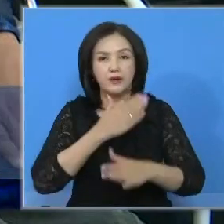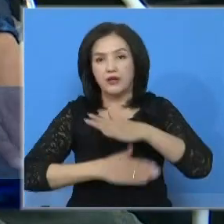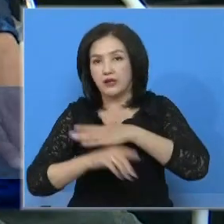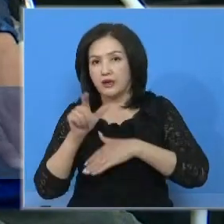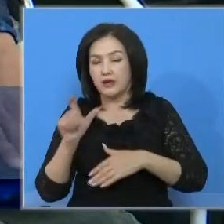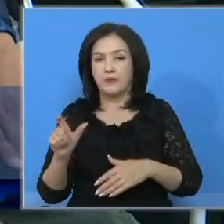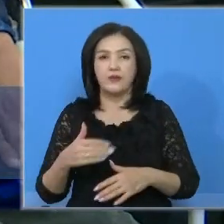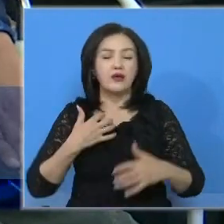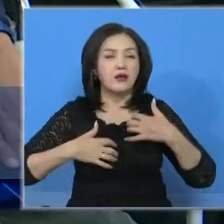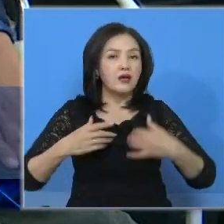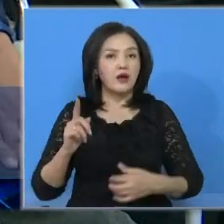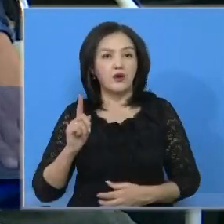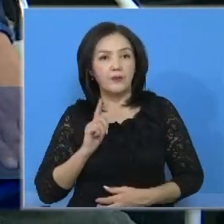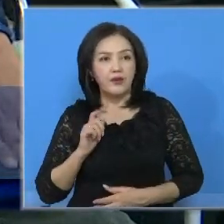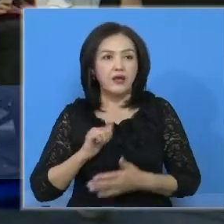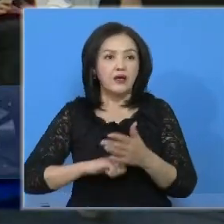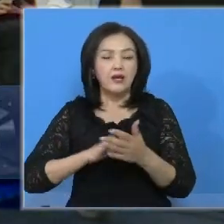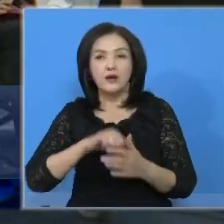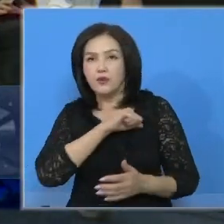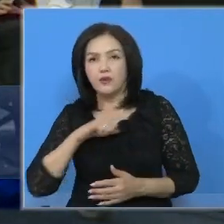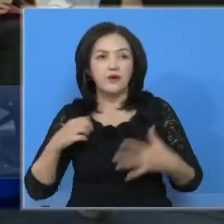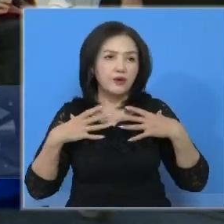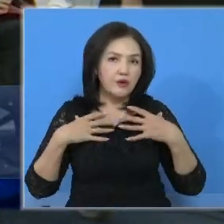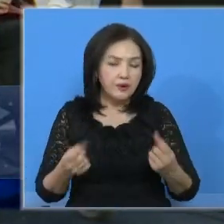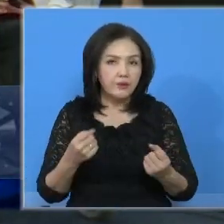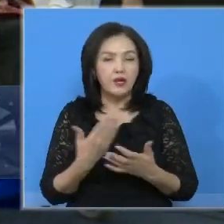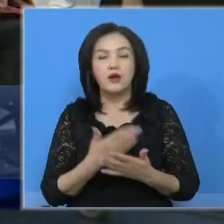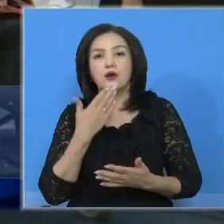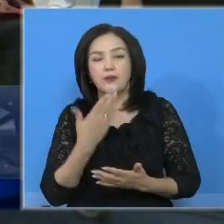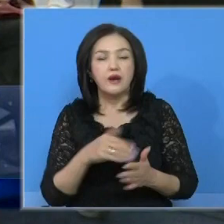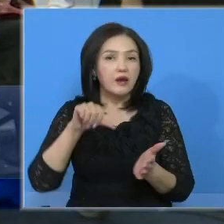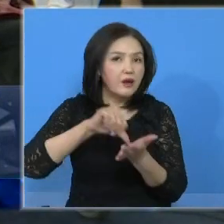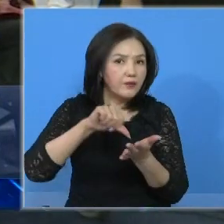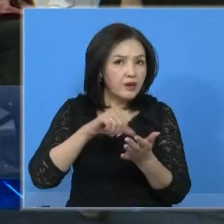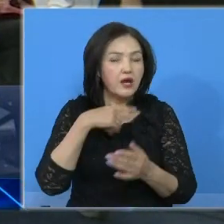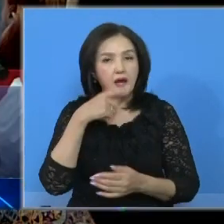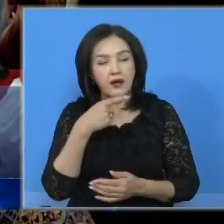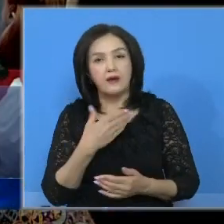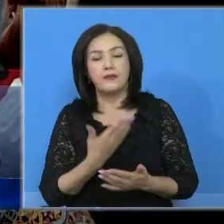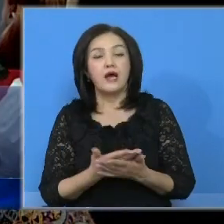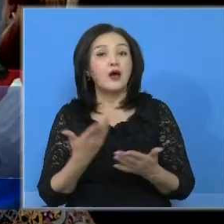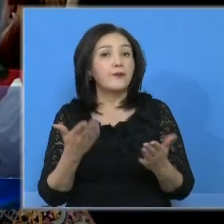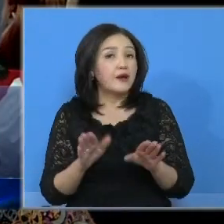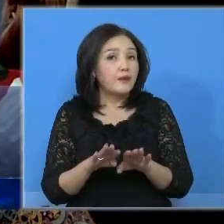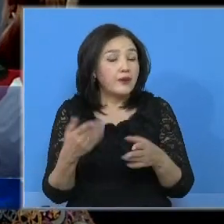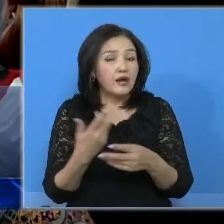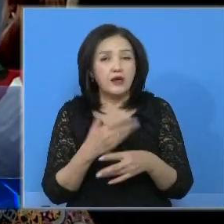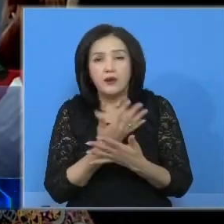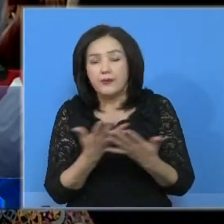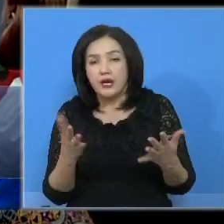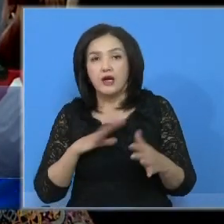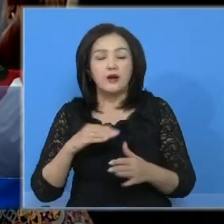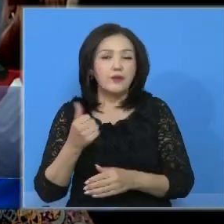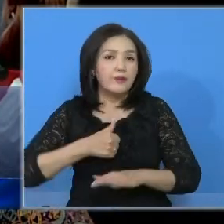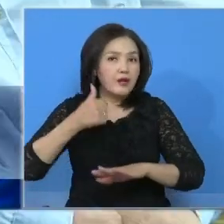шектеулі жандар асыға күтеді. Себебі әркім өзінің денсаулығына әлеуметтік сұранысына қатысты мәселесін айтып қалады. Яғни бұл жерге бірнеше құзырлы